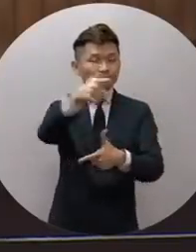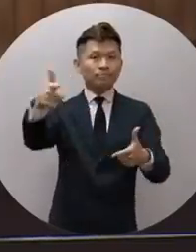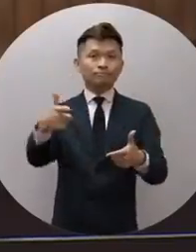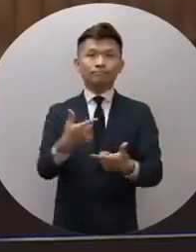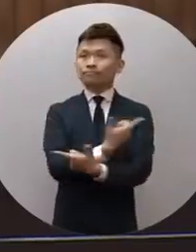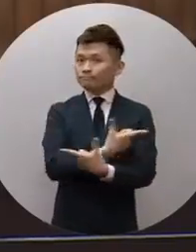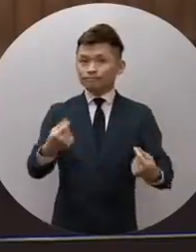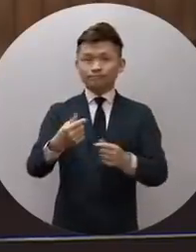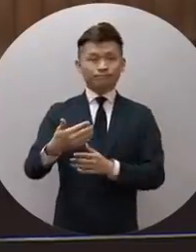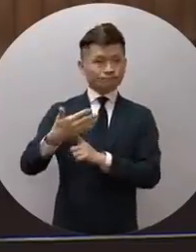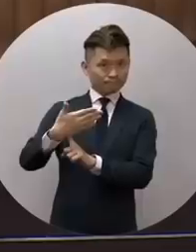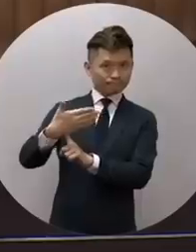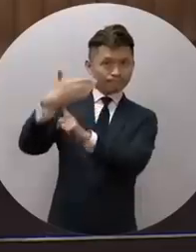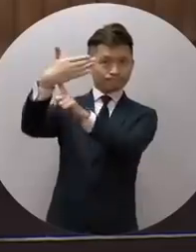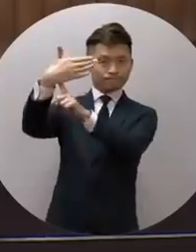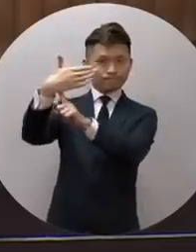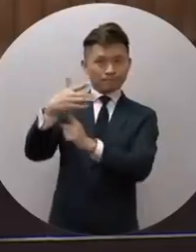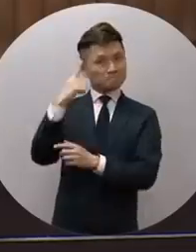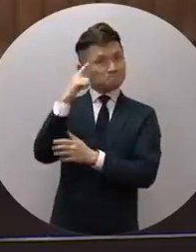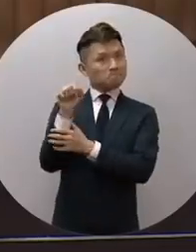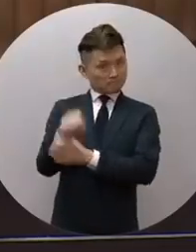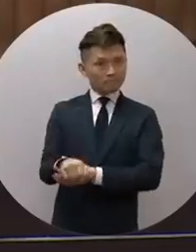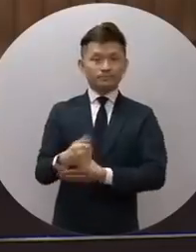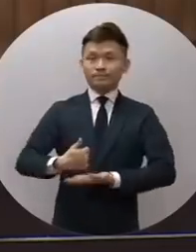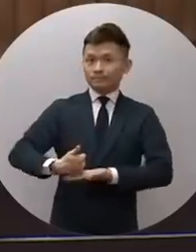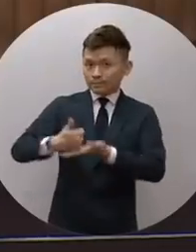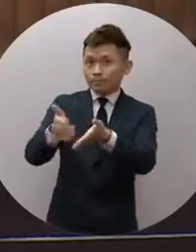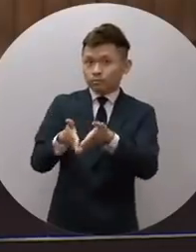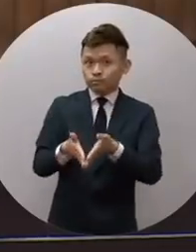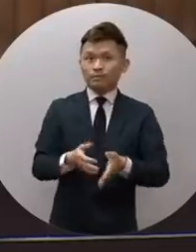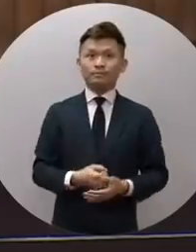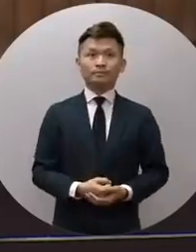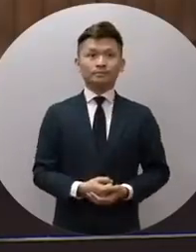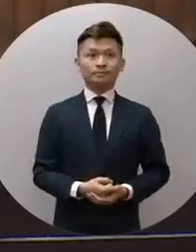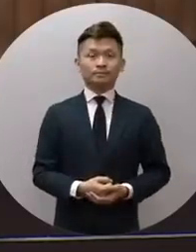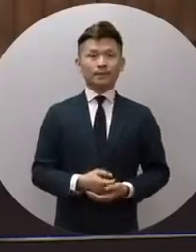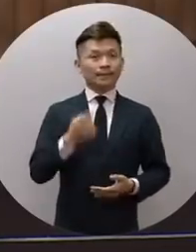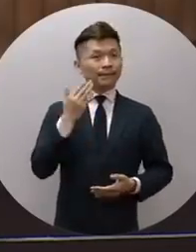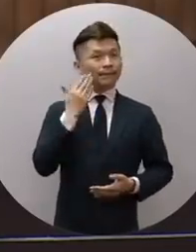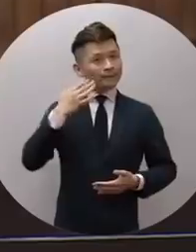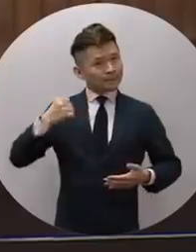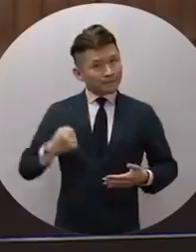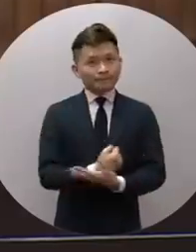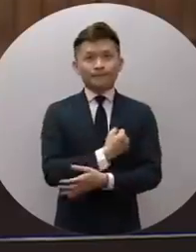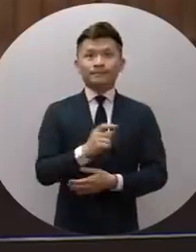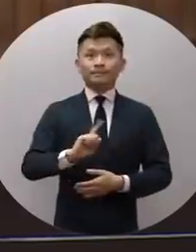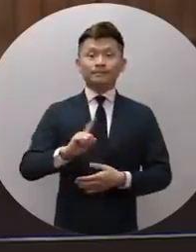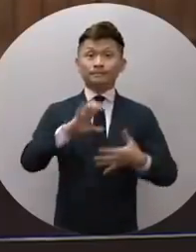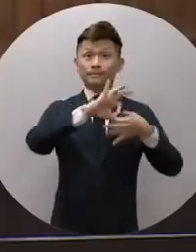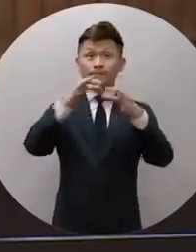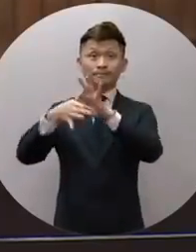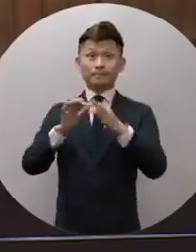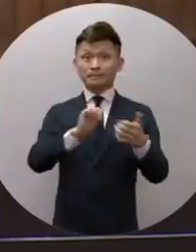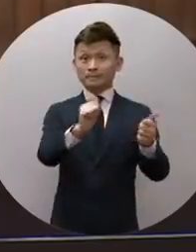它，认同它，尊重它。当我们遗憾于奥运的场